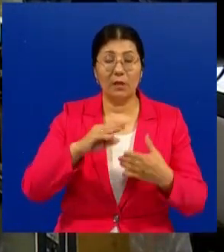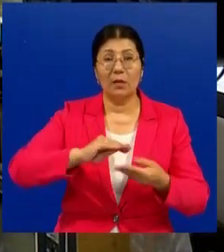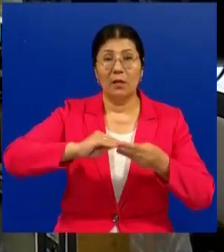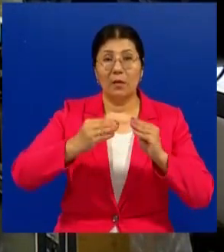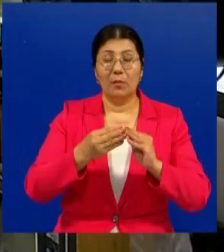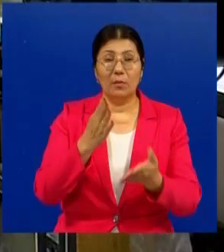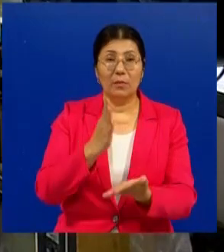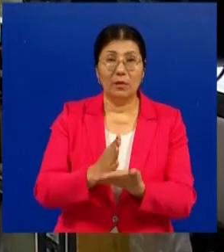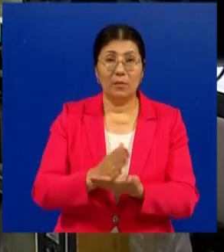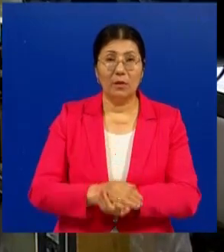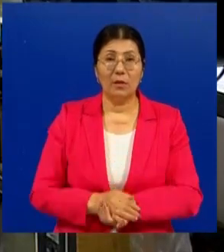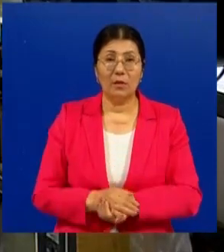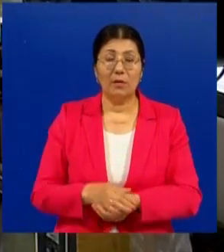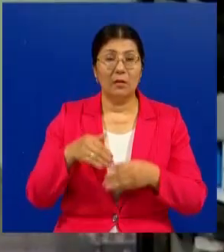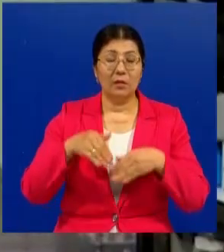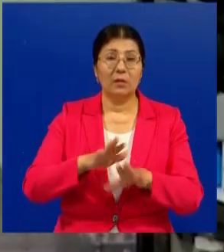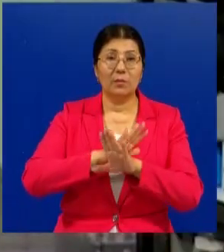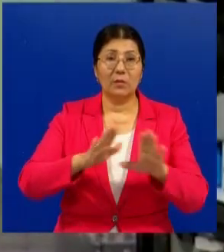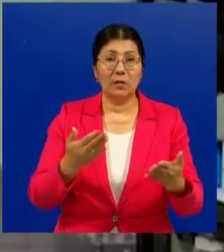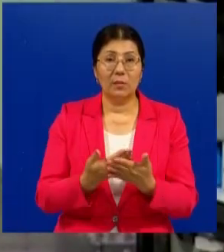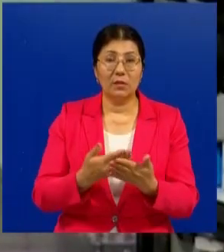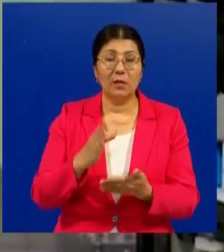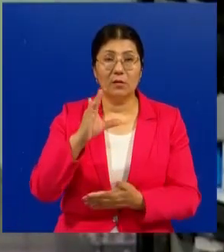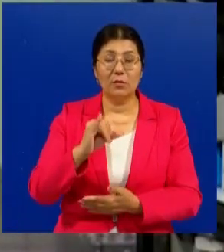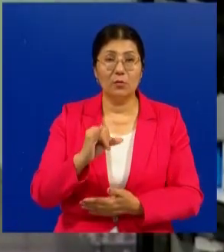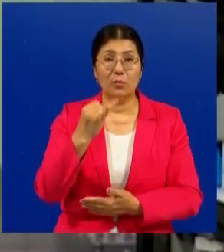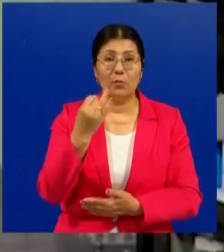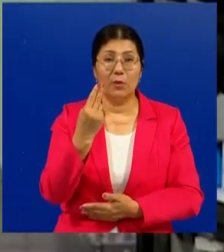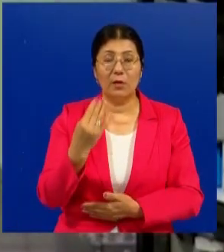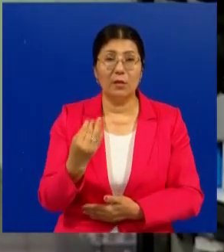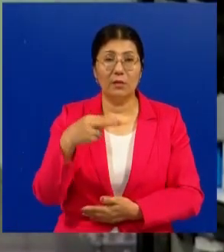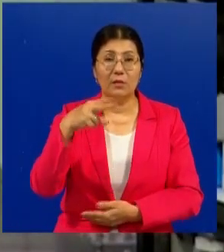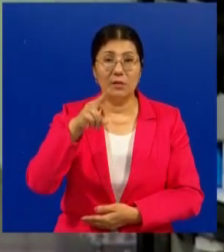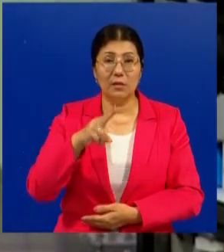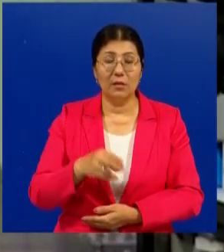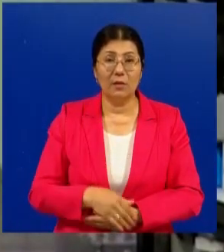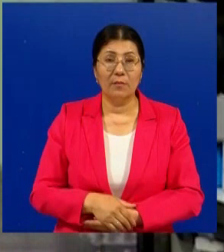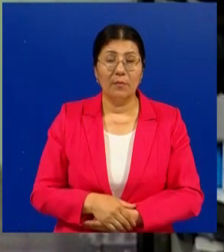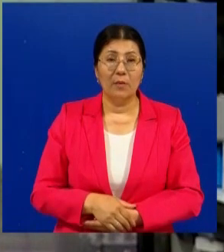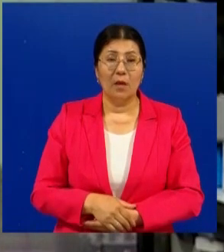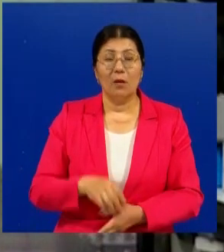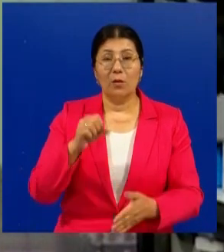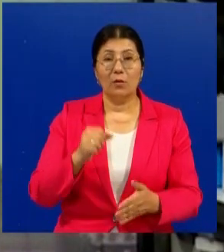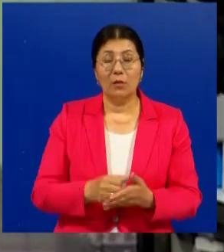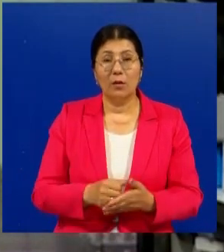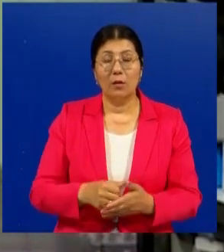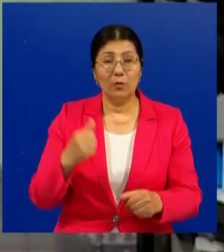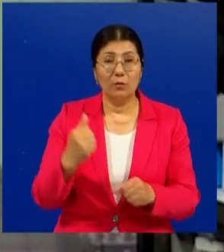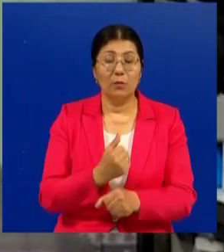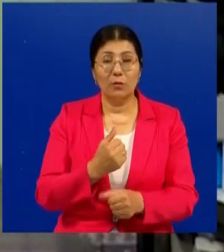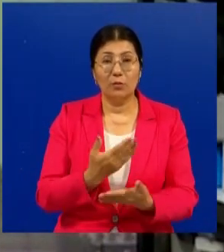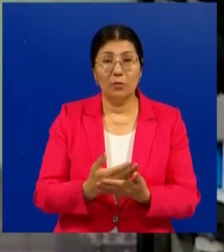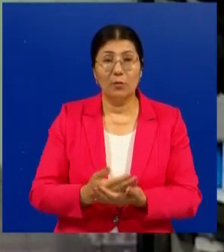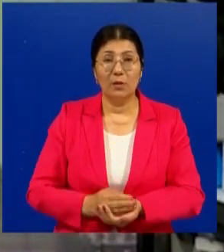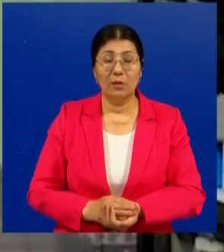мәселелер бар. Осы шешілмей жатқан. Мысал суицид дейміз. Сон кейін зорлық-зомбылық. Президент қайта-қайта